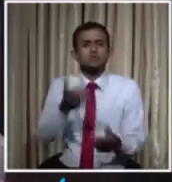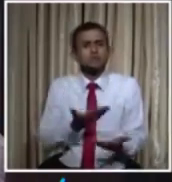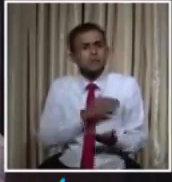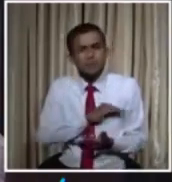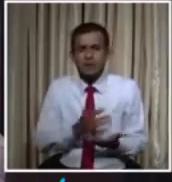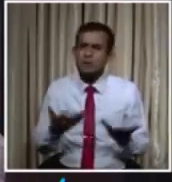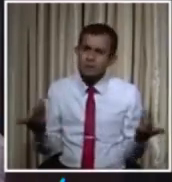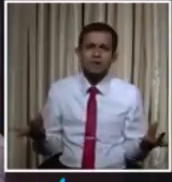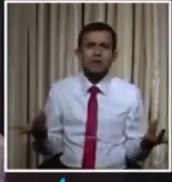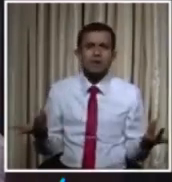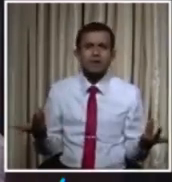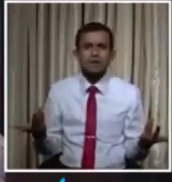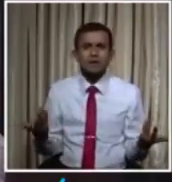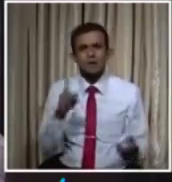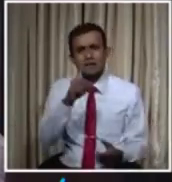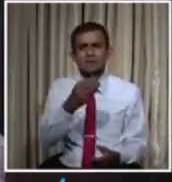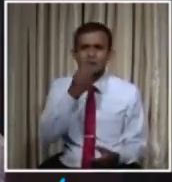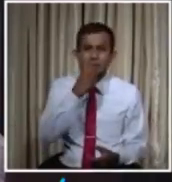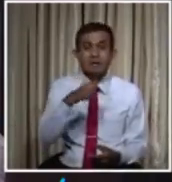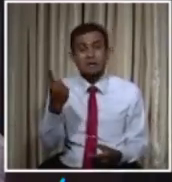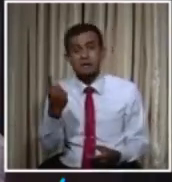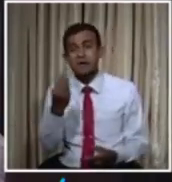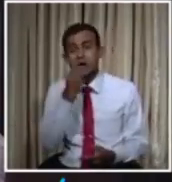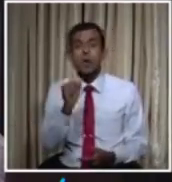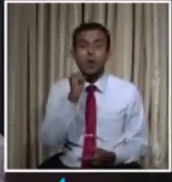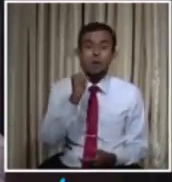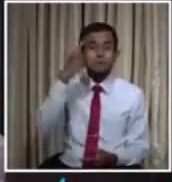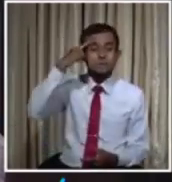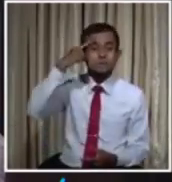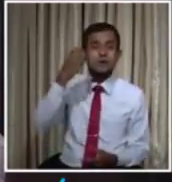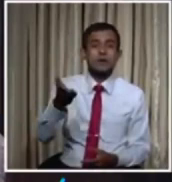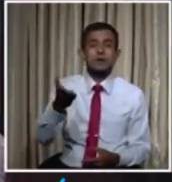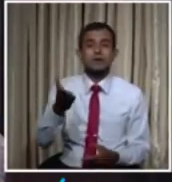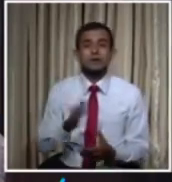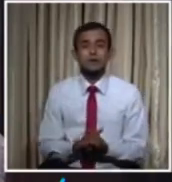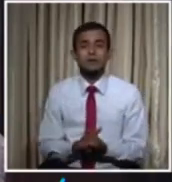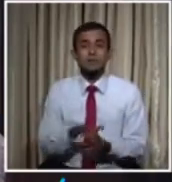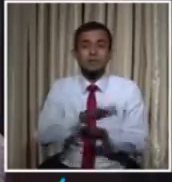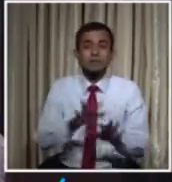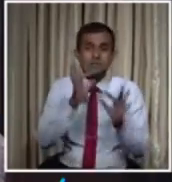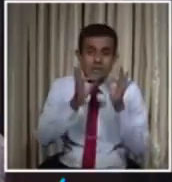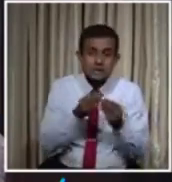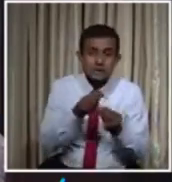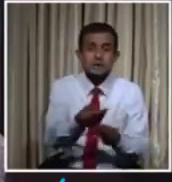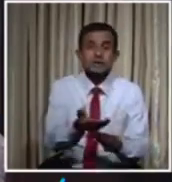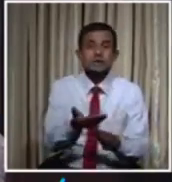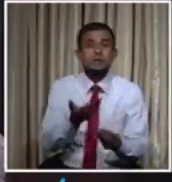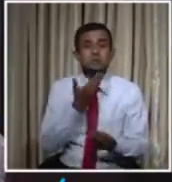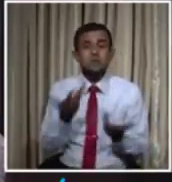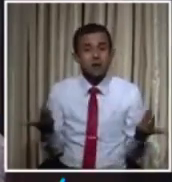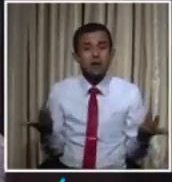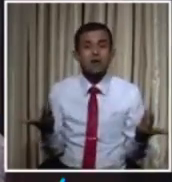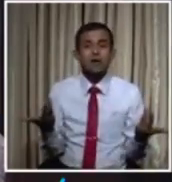බෑ. එක වේලක් කෑවම ඊළඟ වේල කන්නේ කොහොමද කියලා මිනිස්සු හිතන්නේ. දරුවට කිරිපිටි ටික අරන් දෙන්නට හැකියාවක්